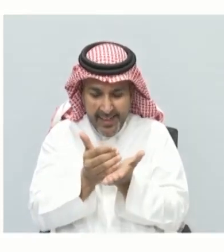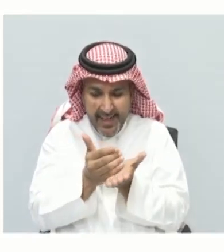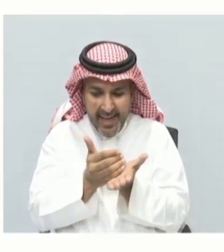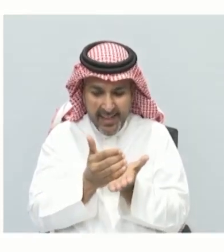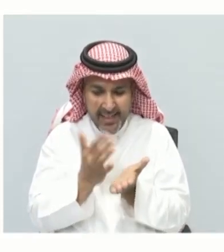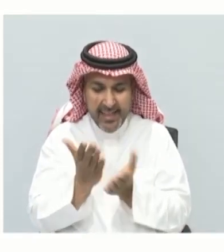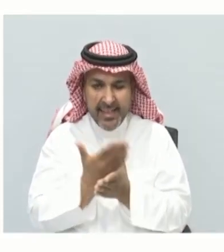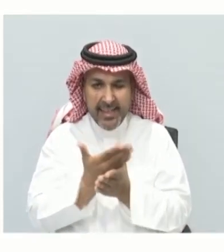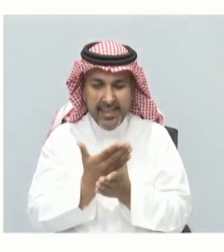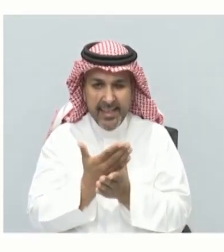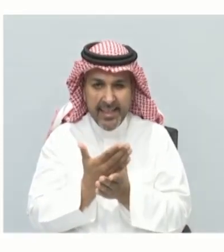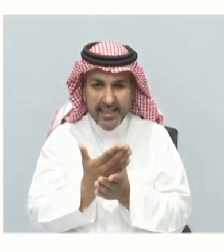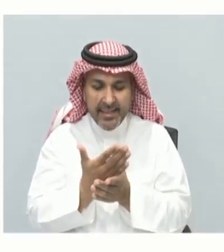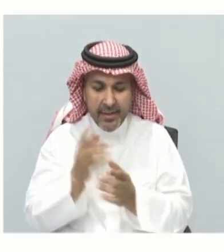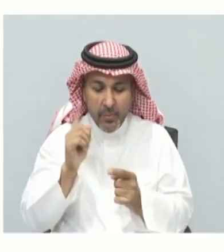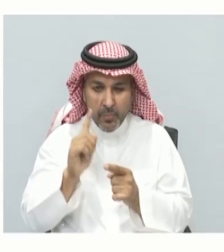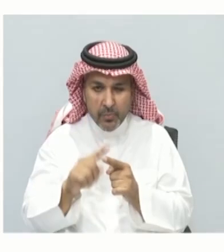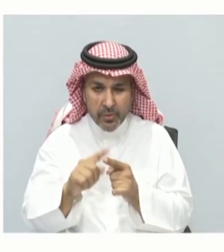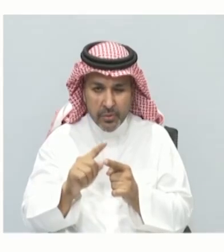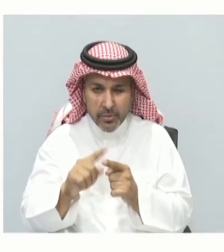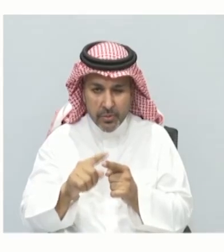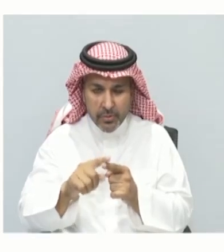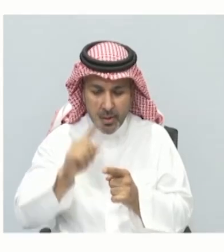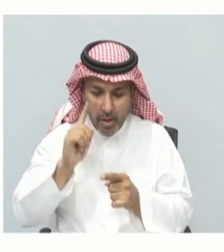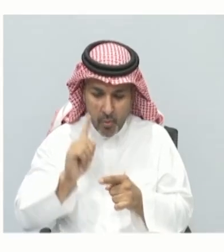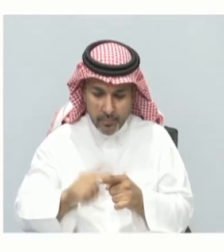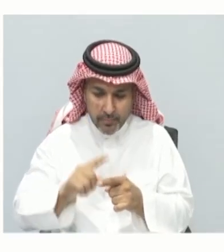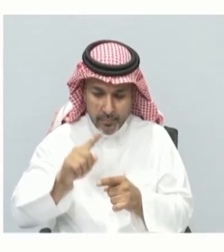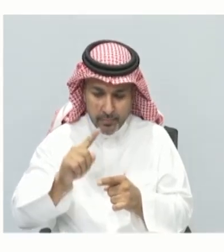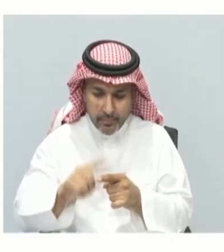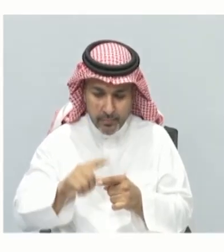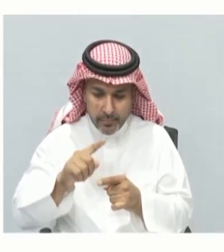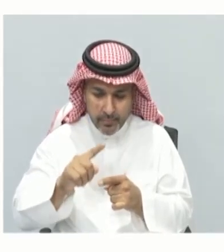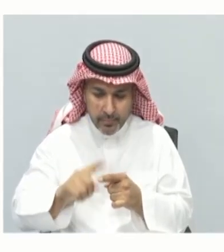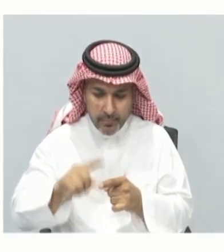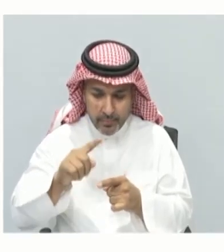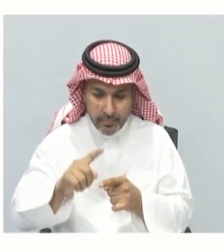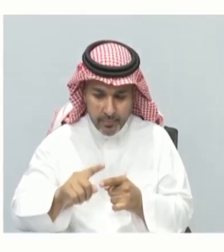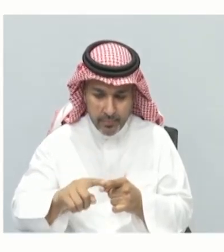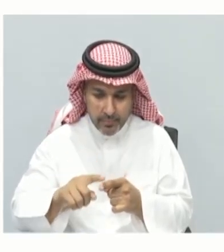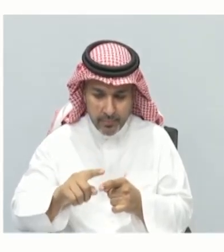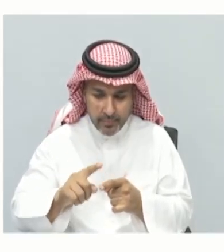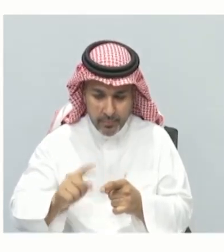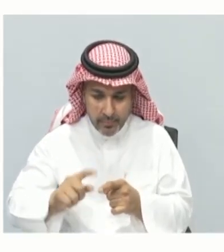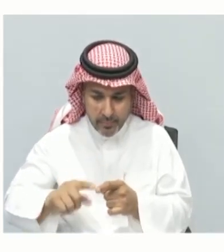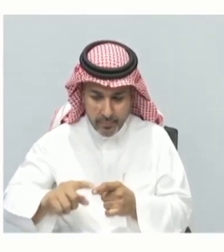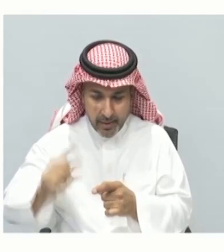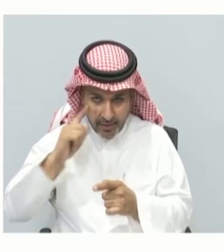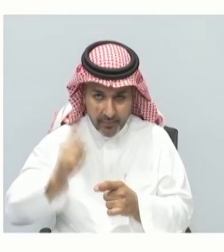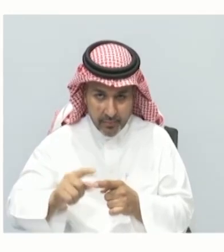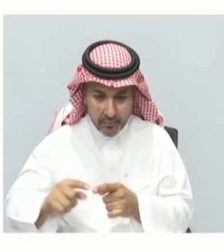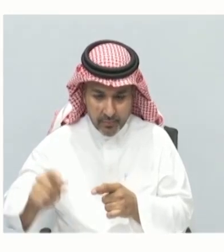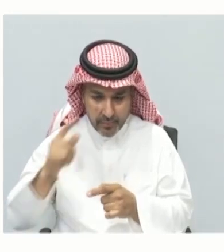قلت مما يدل على انها حركه ماذا متسارعه ممتاز بينما في الح الحاله الاولى كانت النقاط